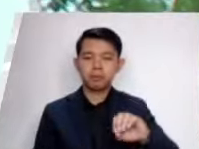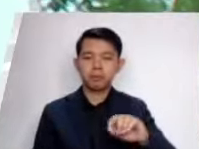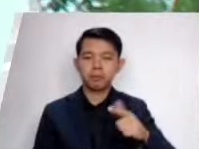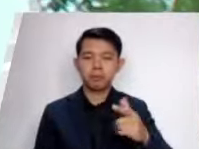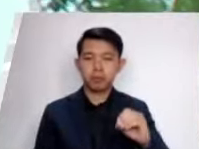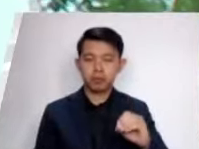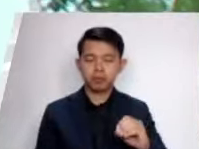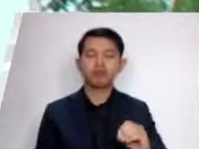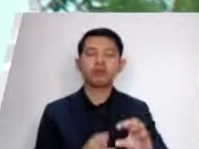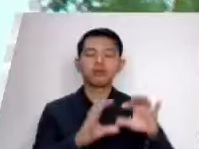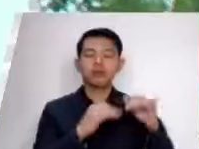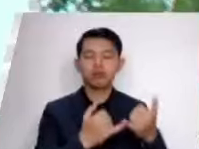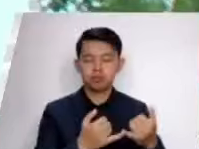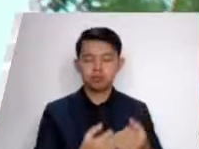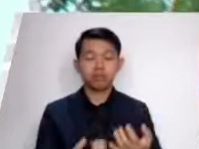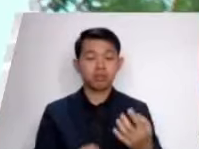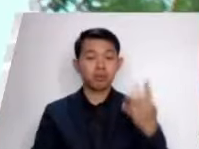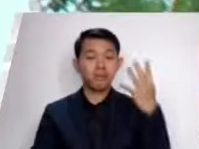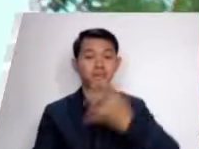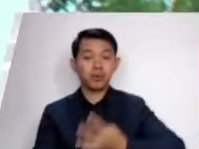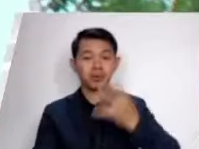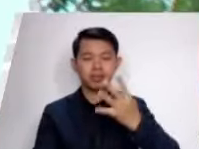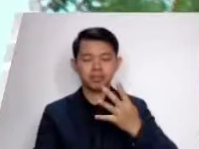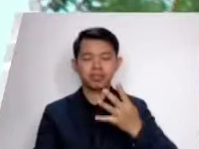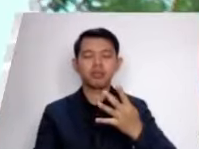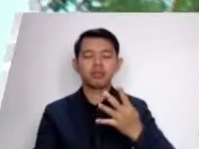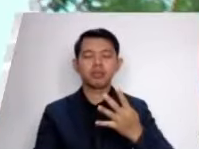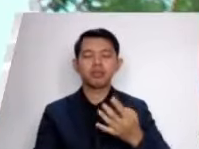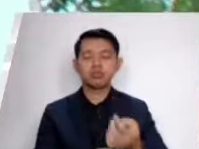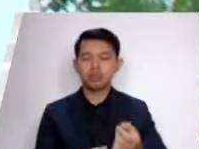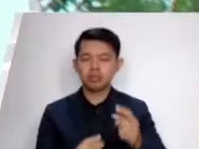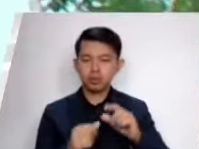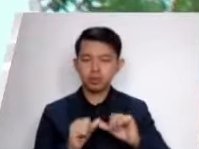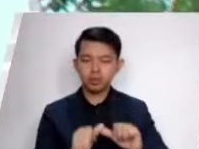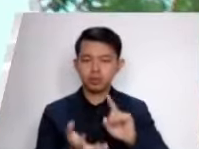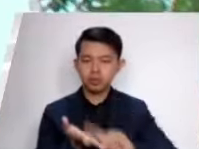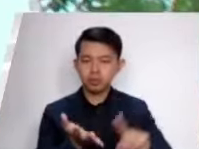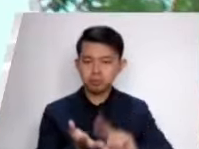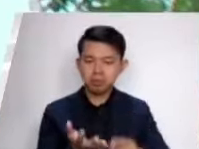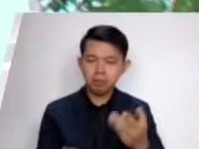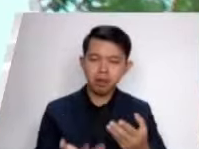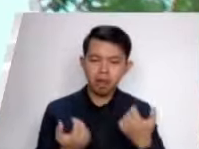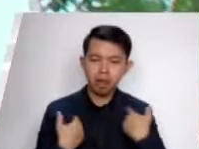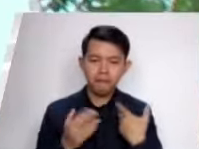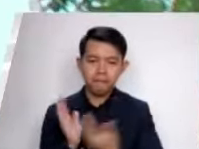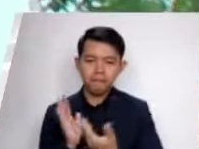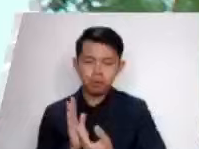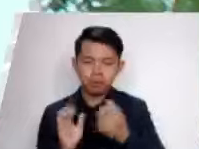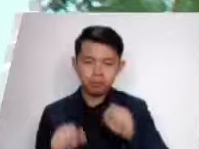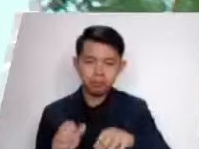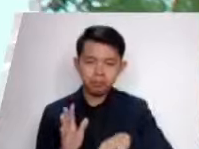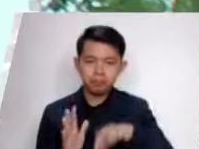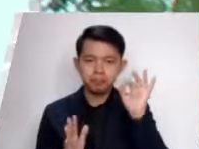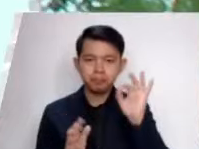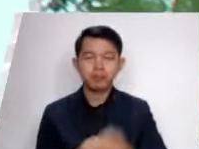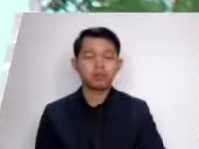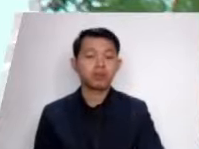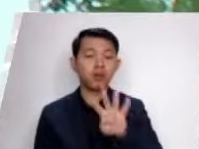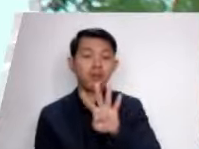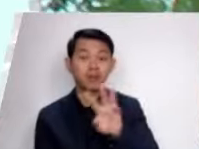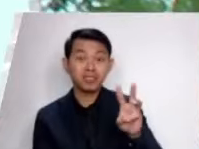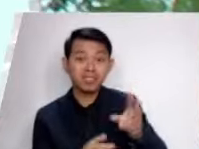ng paghalughog doon sa loob para sa mga ebidensyang pwede pa nilang makuha. Sa 46 na buildings dito sa loob ng Pogo